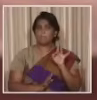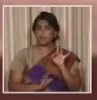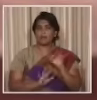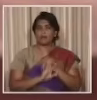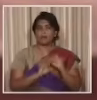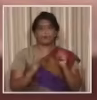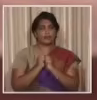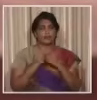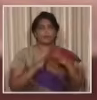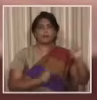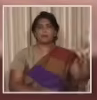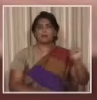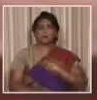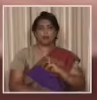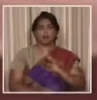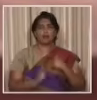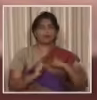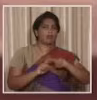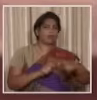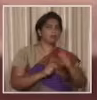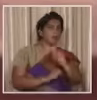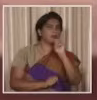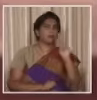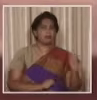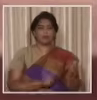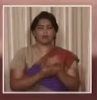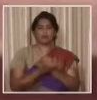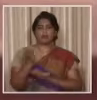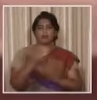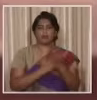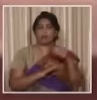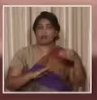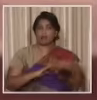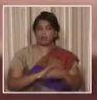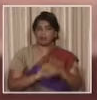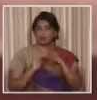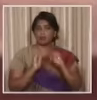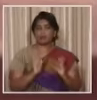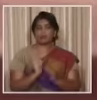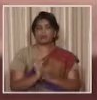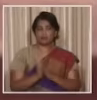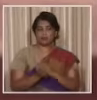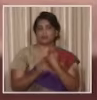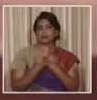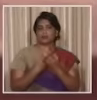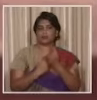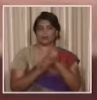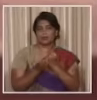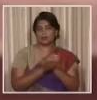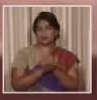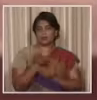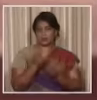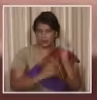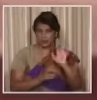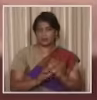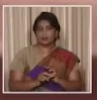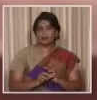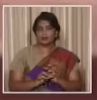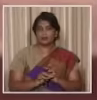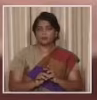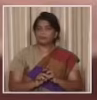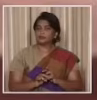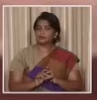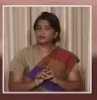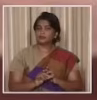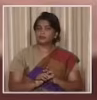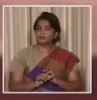වැඩ කරා. හැබැයි ගෙවීම් කරේ තෙවන පාර්ශවයට කියලා ලිඛිතව පැමිණිල්ලක් කරනවා. අල්ලස් දූෂණ කොමිසමට පරීක්ෂණයක් කරන්න කියලා ඉල්ලීමක් කරලා ඉදිරිපත් කරනවා. එතකොට ගරු